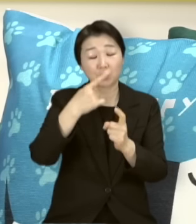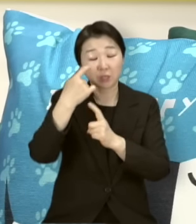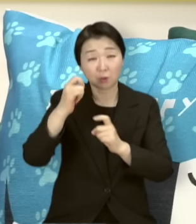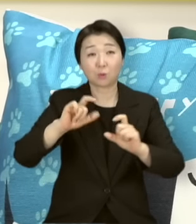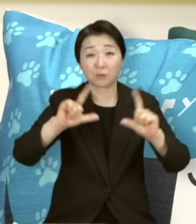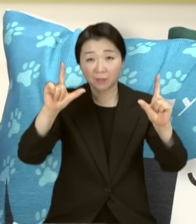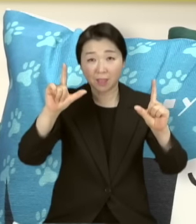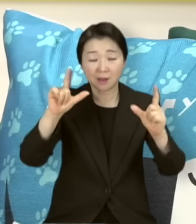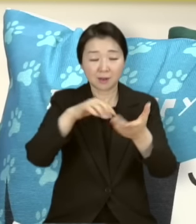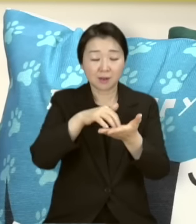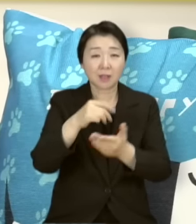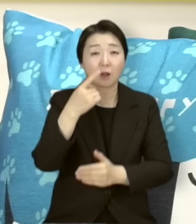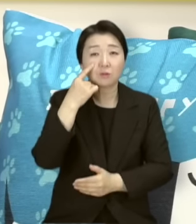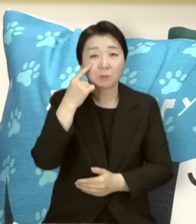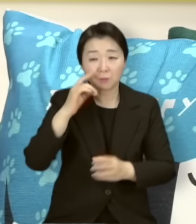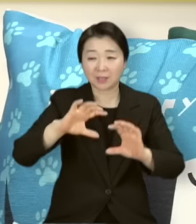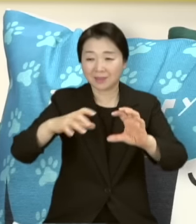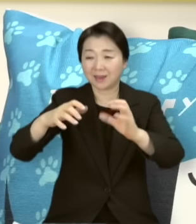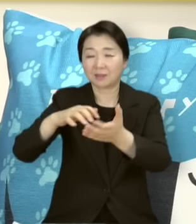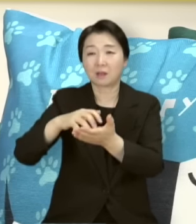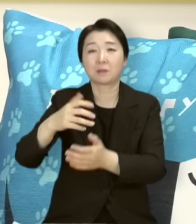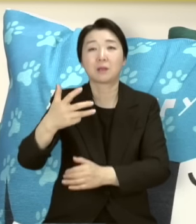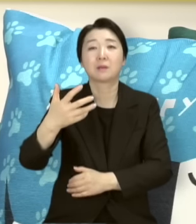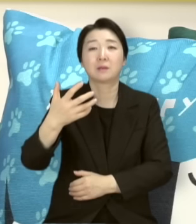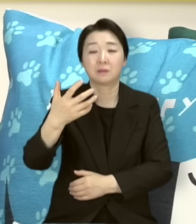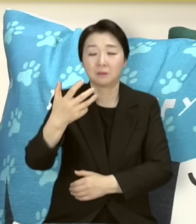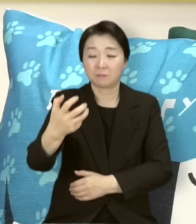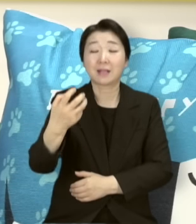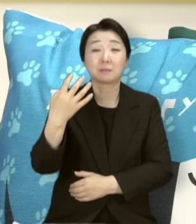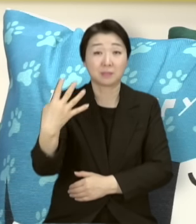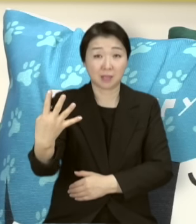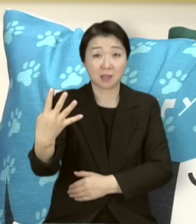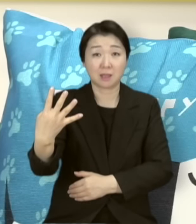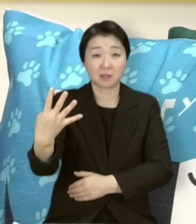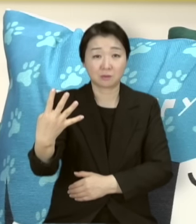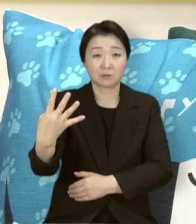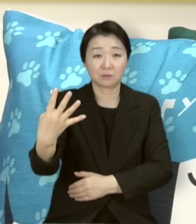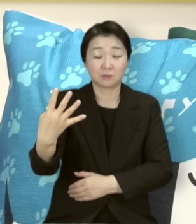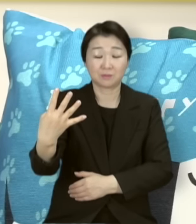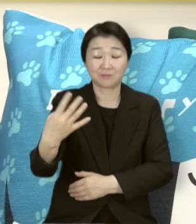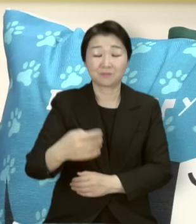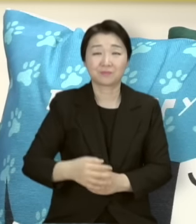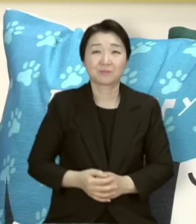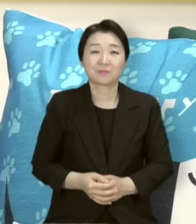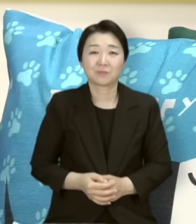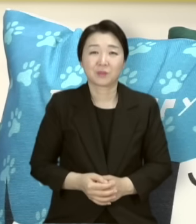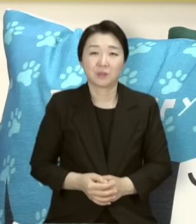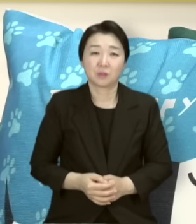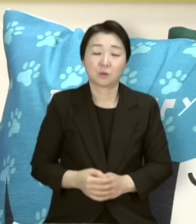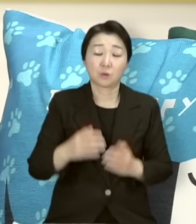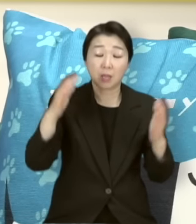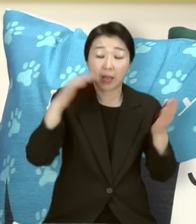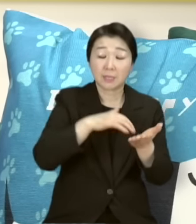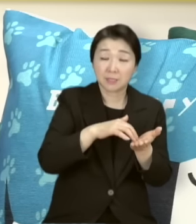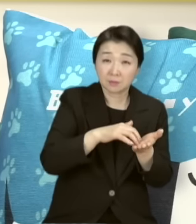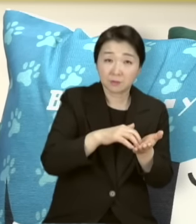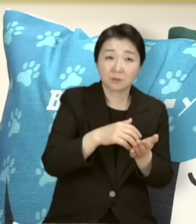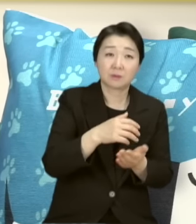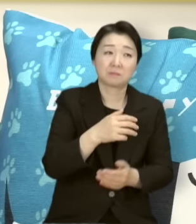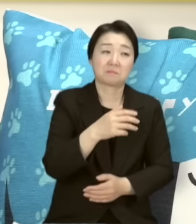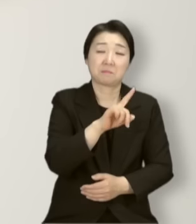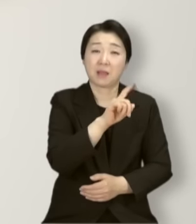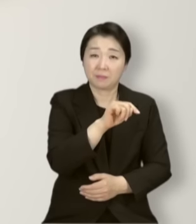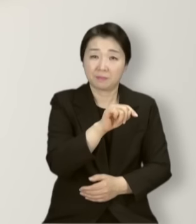해보니까 네. 84개국에서 지금 저희 학생이 1만 명인데 오. 3천 명이 외국 학생이